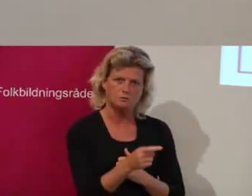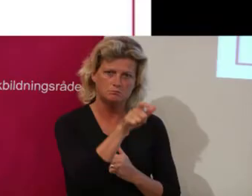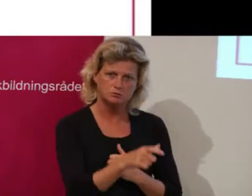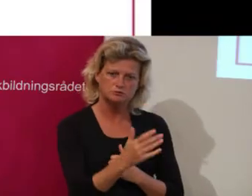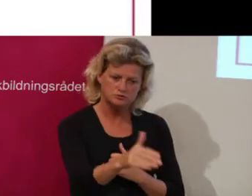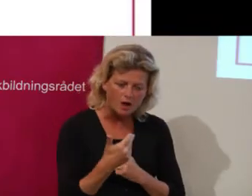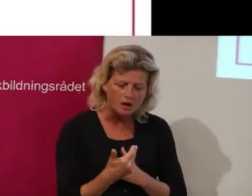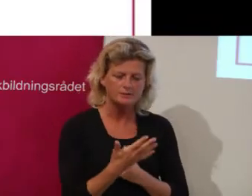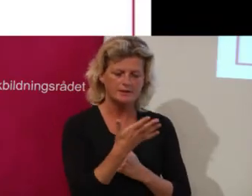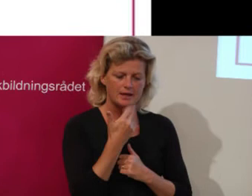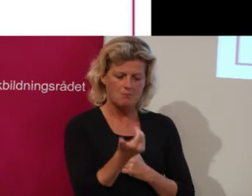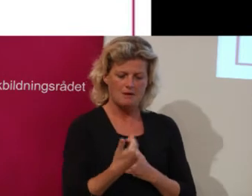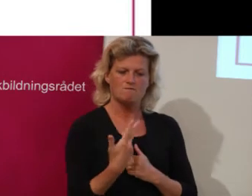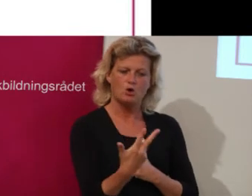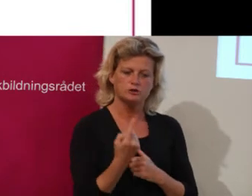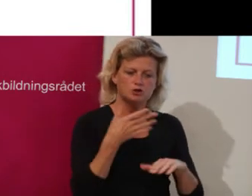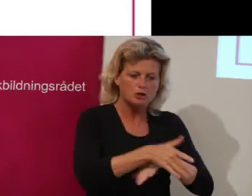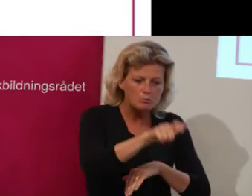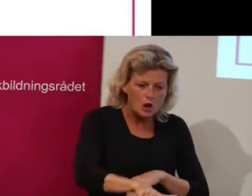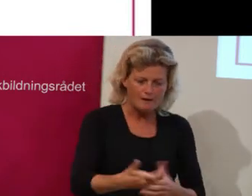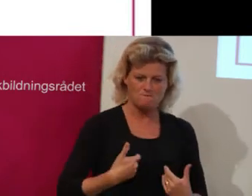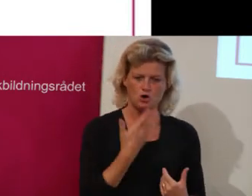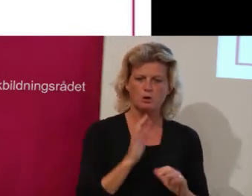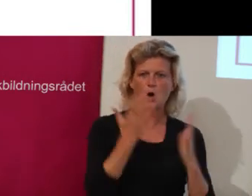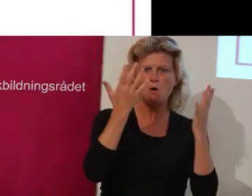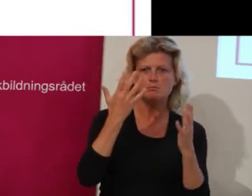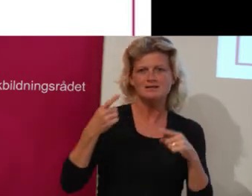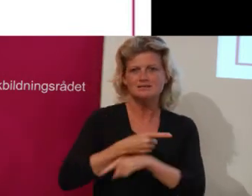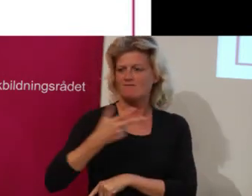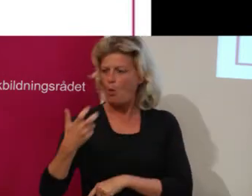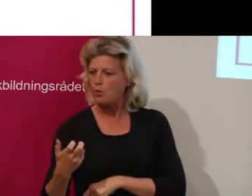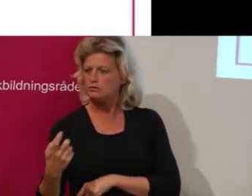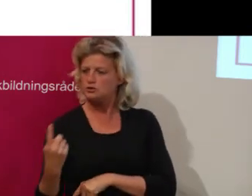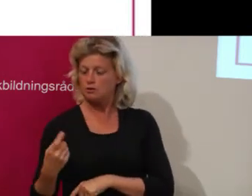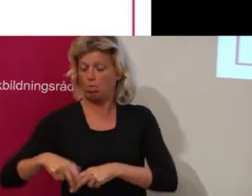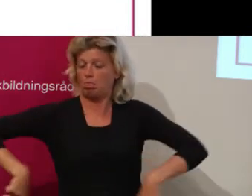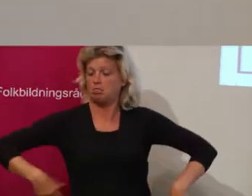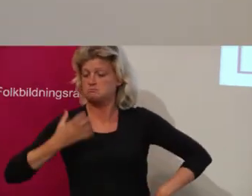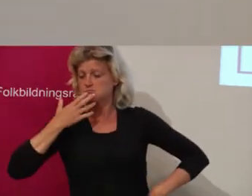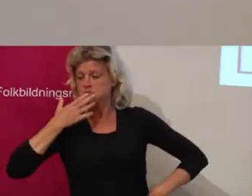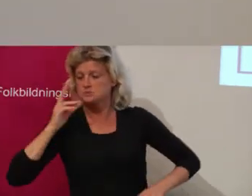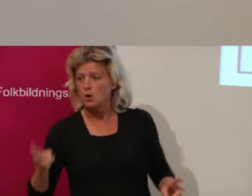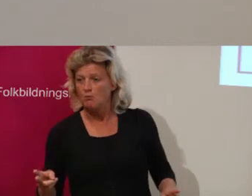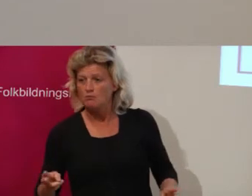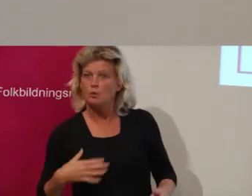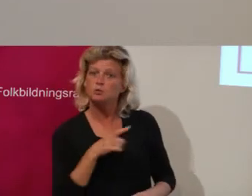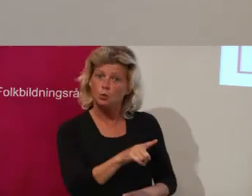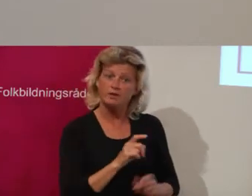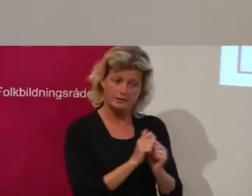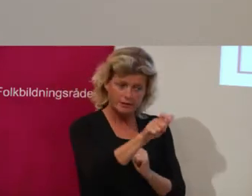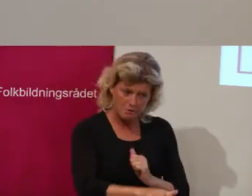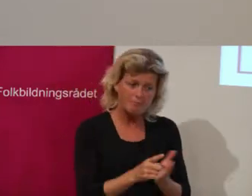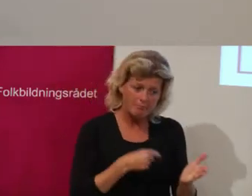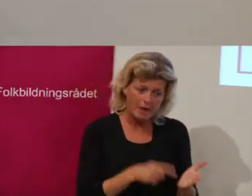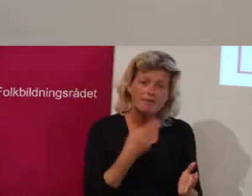att det är bättre att det kommer 8 som jag ser påverkas än att det kommer 80 som är passiva. Och det menar den här studieförbundsföreträdaren